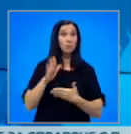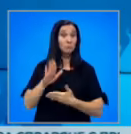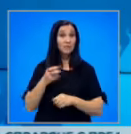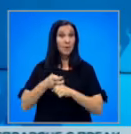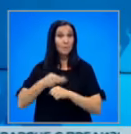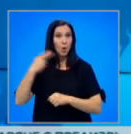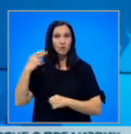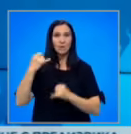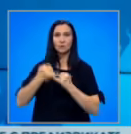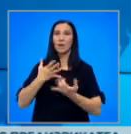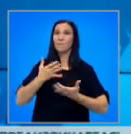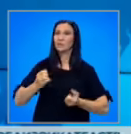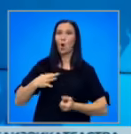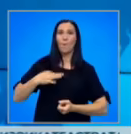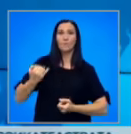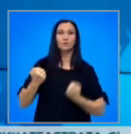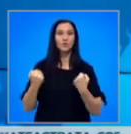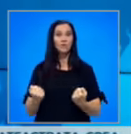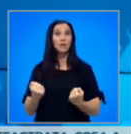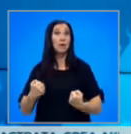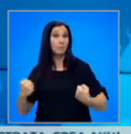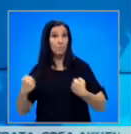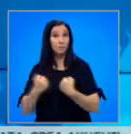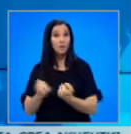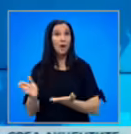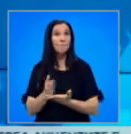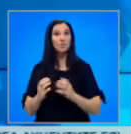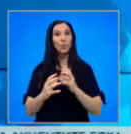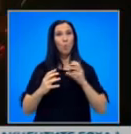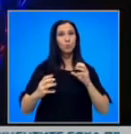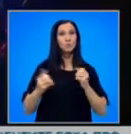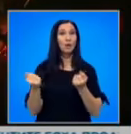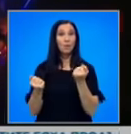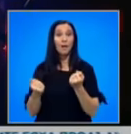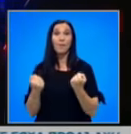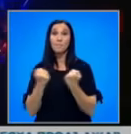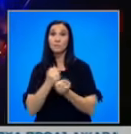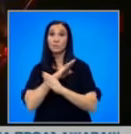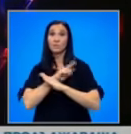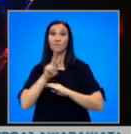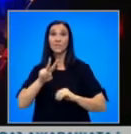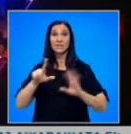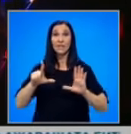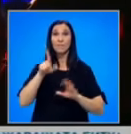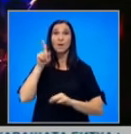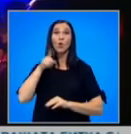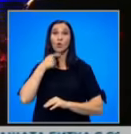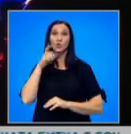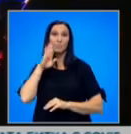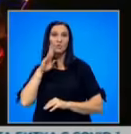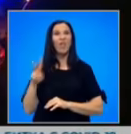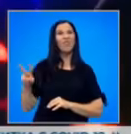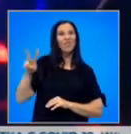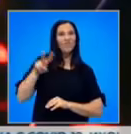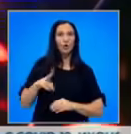са в болницата в Русе, без опасност за живота. При удара между бус и лек автомобил на място загина 27-годишен мъж с двойно гражданство.